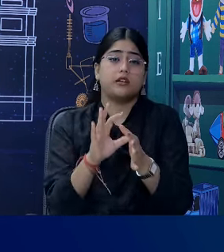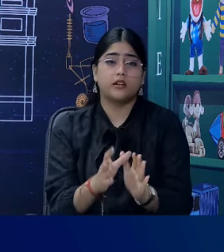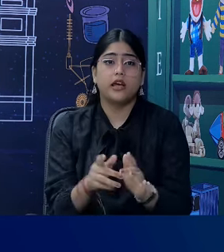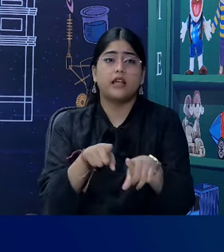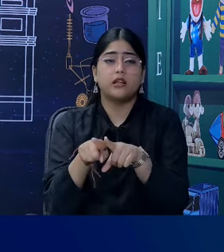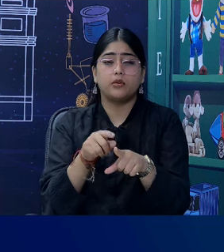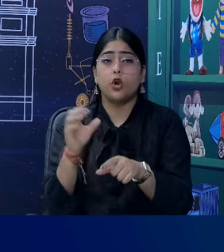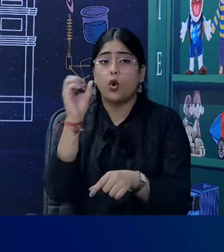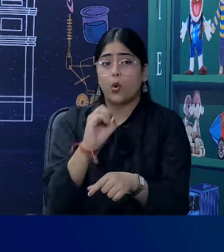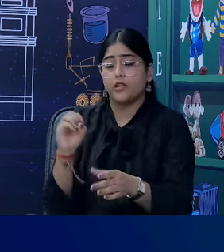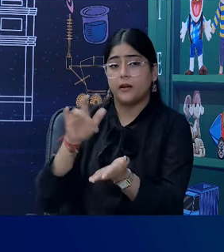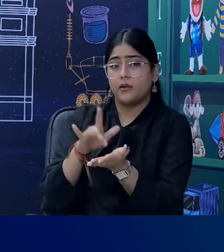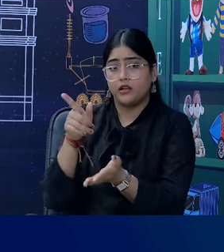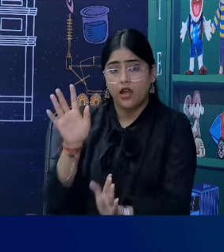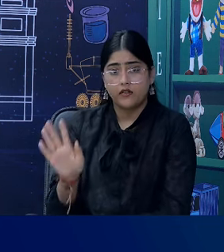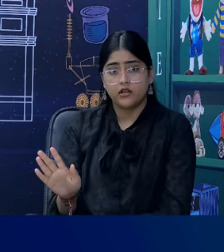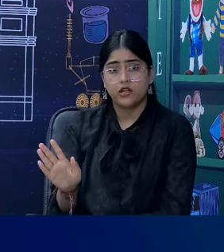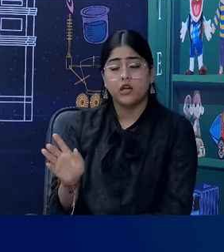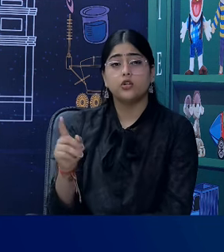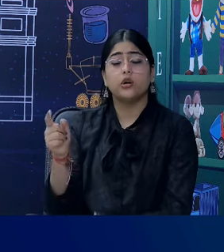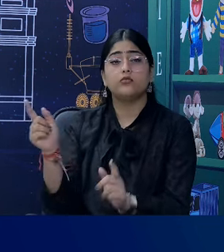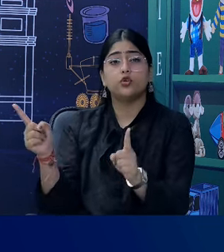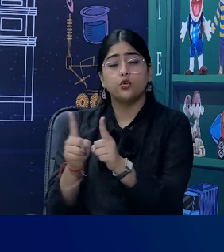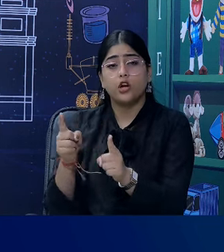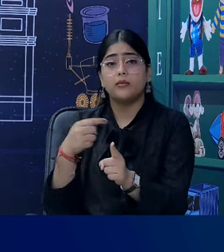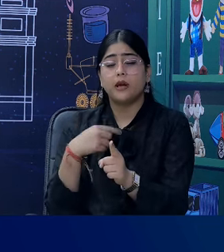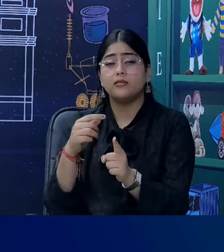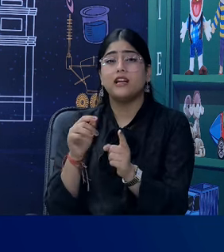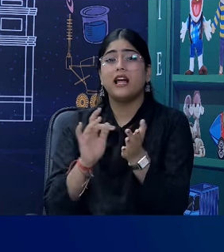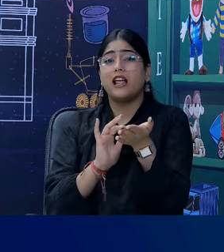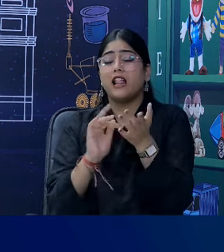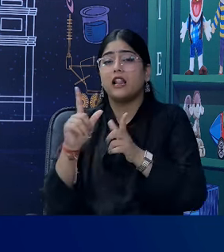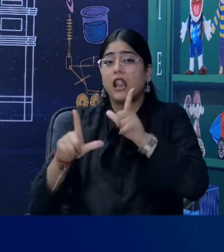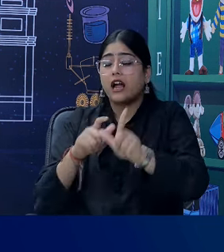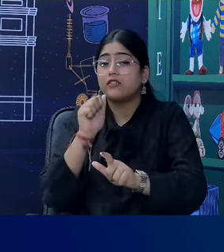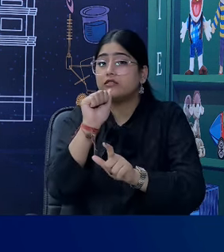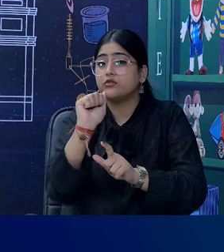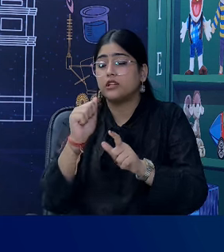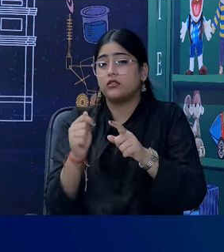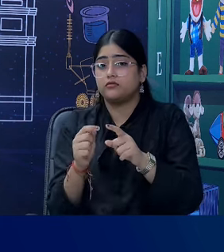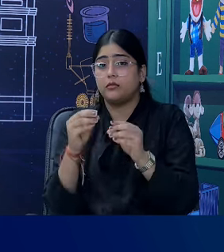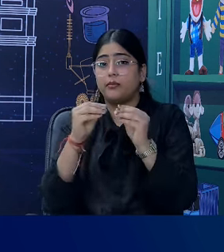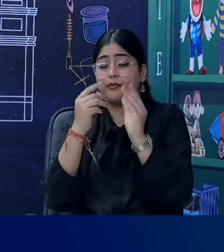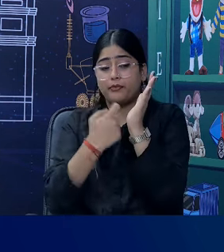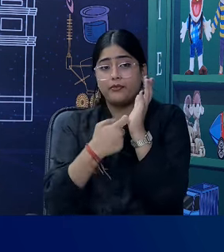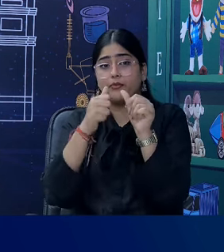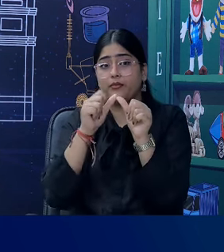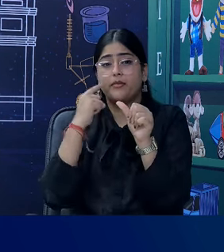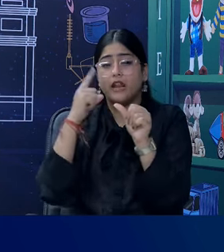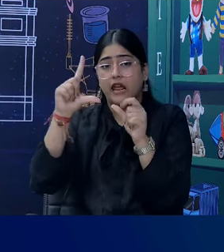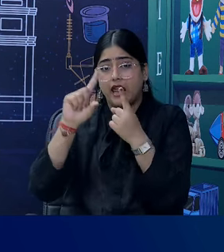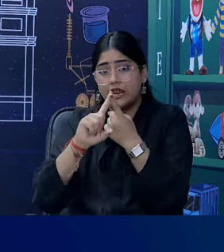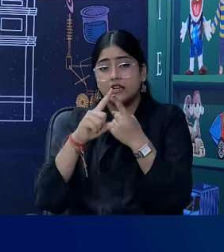उड़ीसा है उड़ीसा में इस इसको शॉर्ट फॉर्म में उड़ीसा लिखा हुआ है ब्रेल में और एक इंडिकेटर दिया हुआ है जिससे ये पता चल जाएगा कि